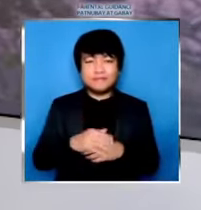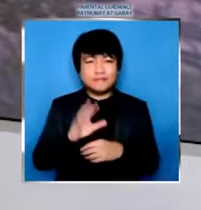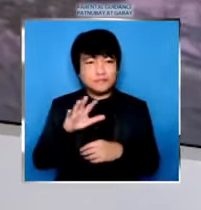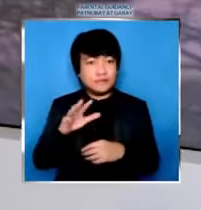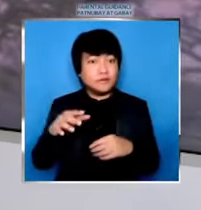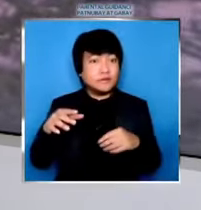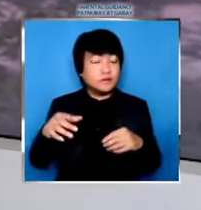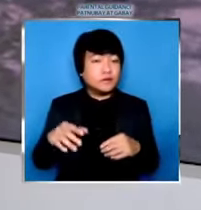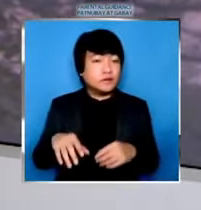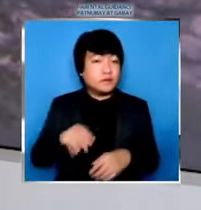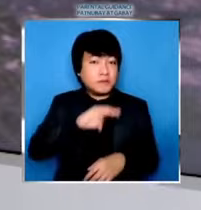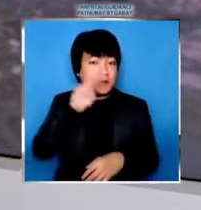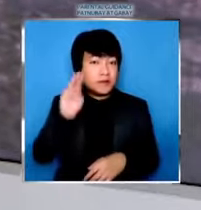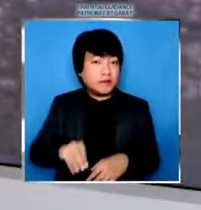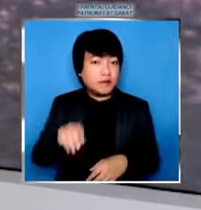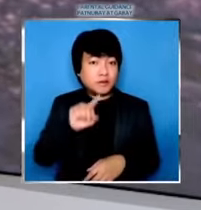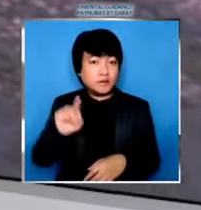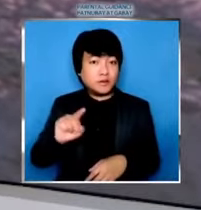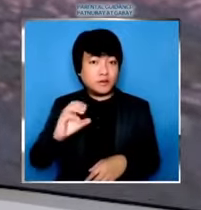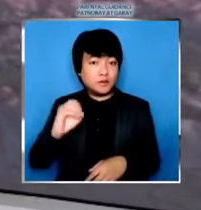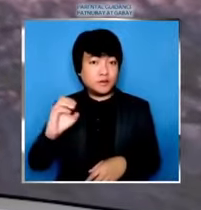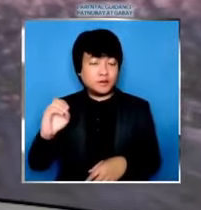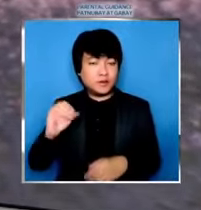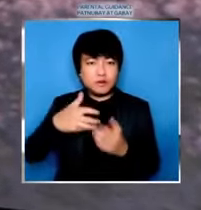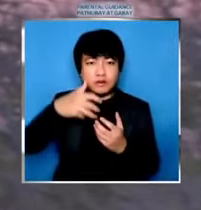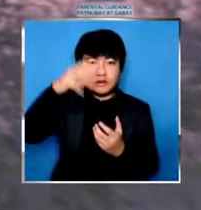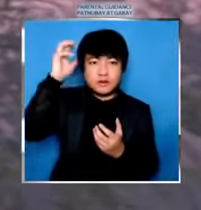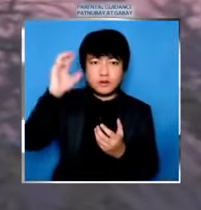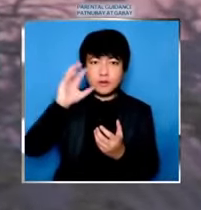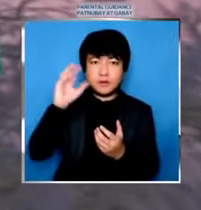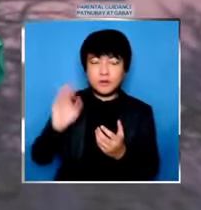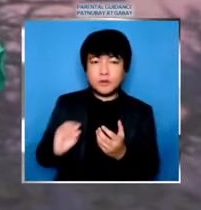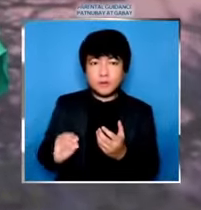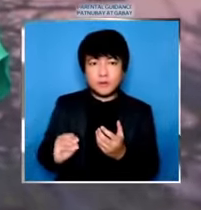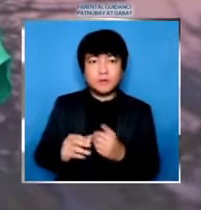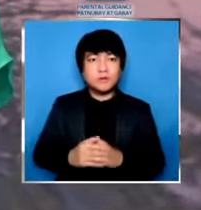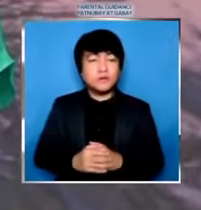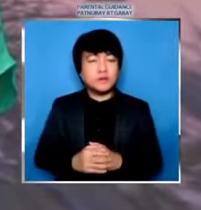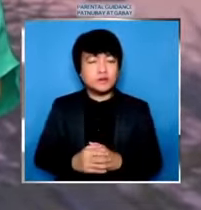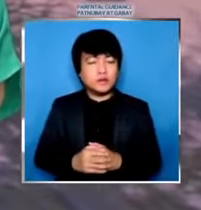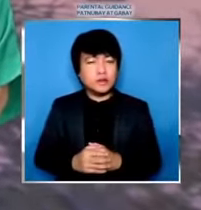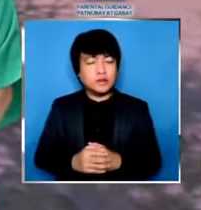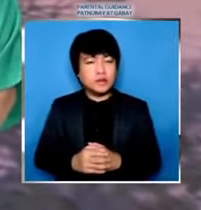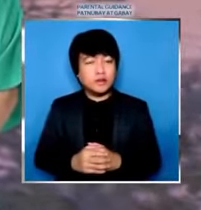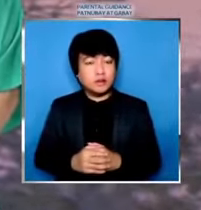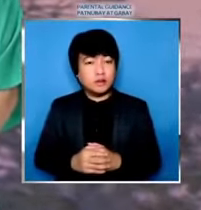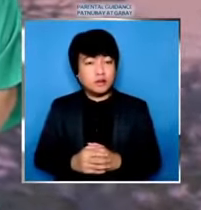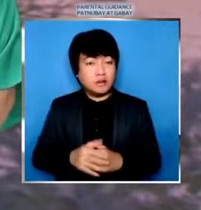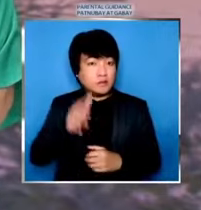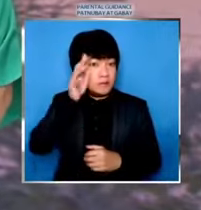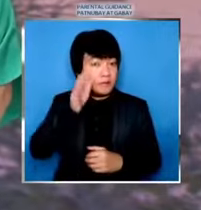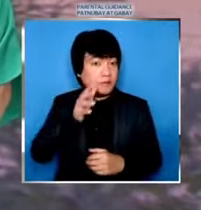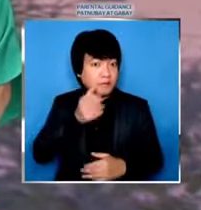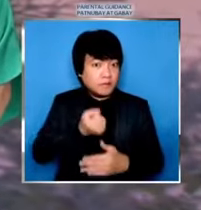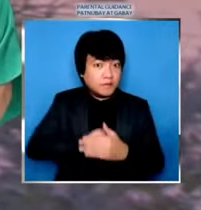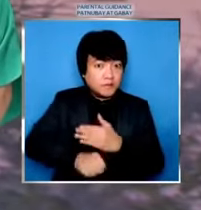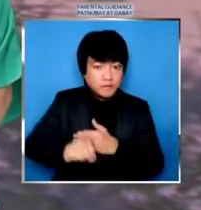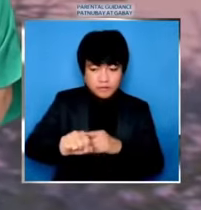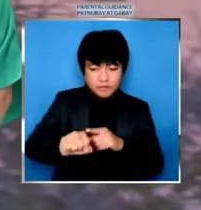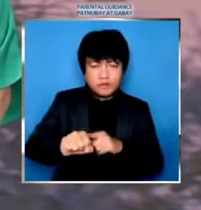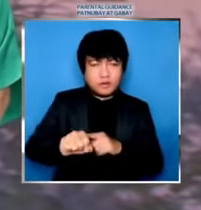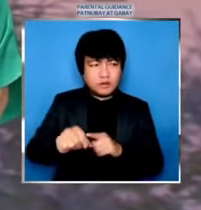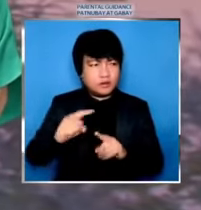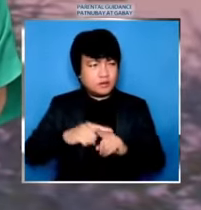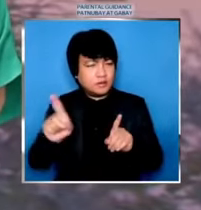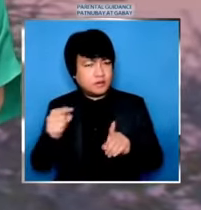kakaibang leon ang nagahari. Oh. At hindi ito produkto ng breeding, ha? Dahil nasa genes talaga nila ang pagiging white lion. Oh. Hmm. Wow.